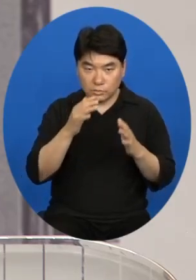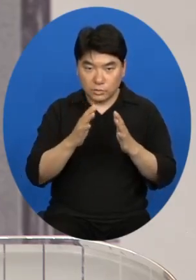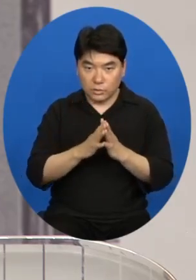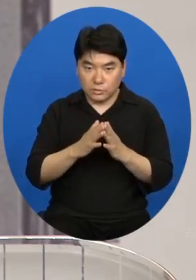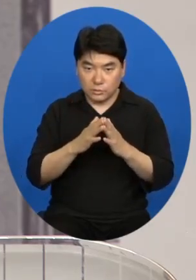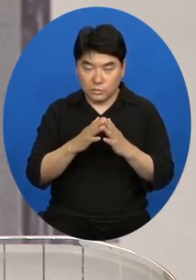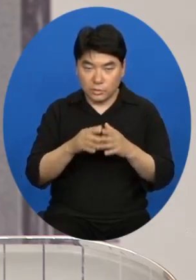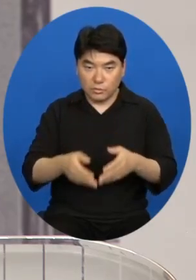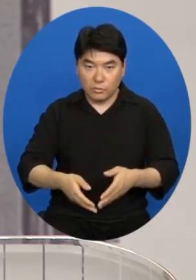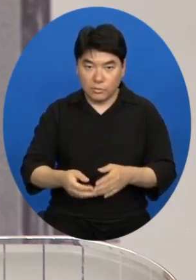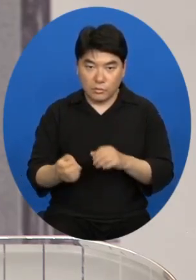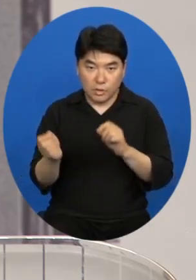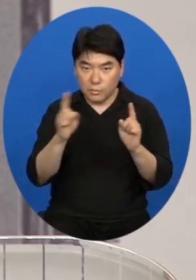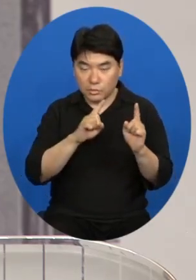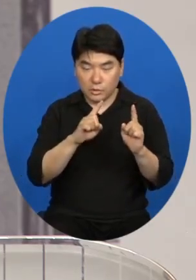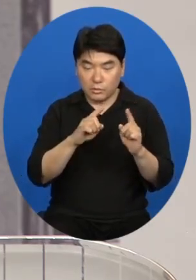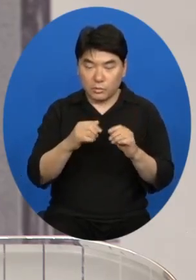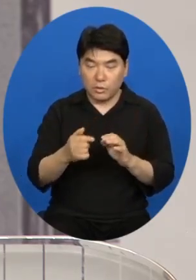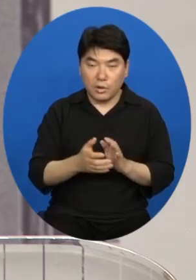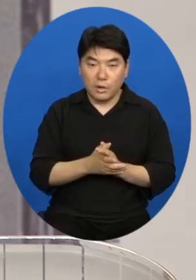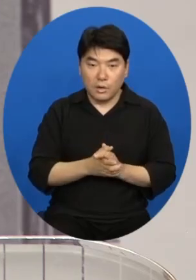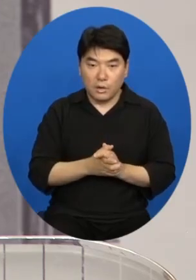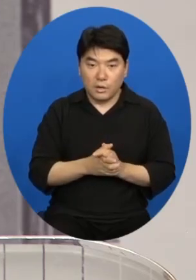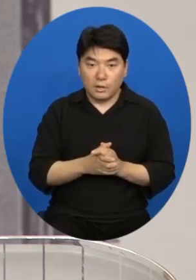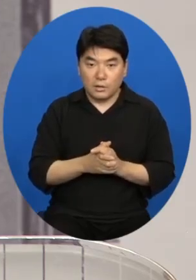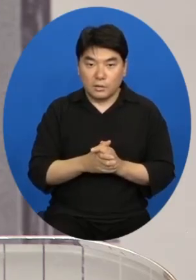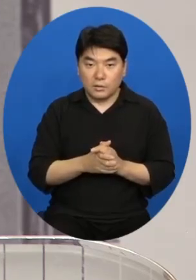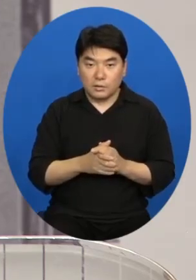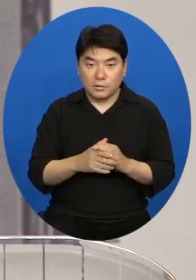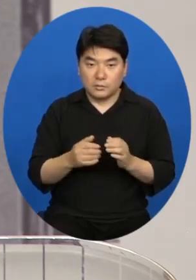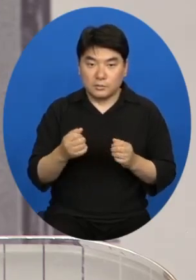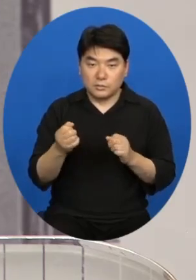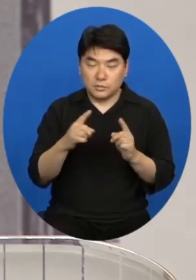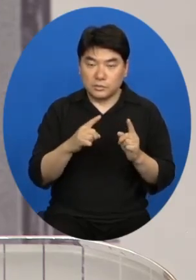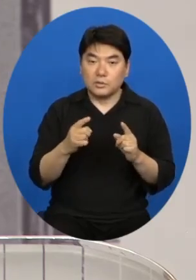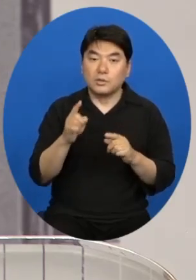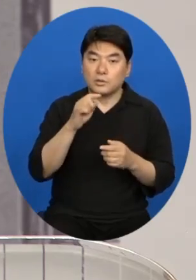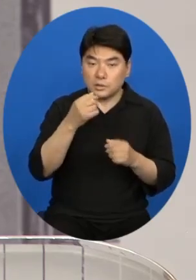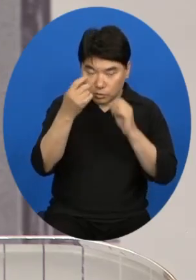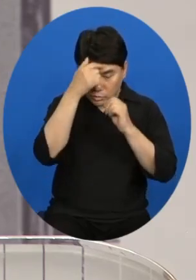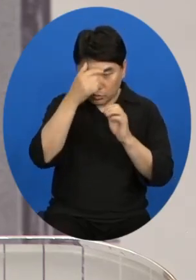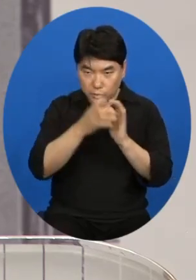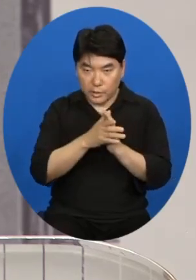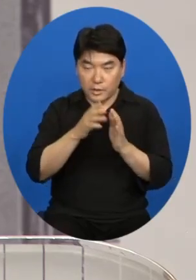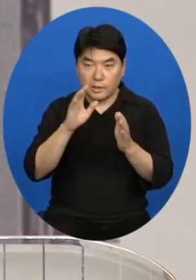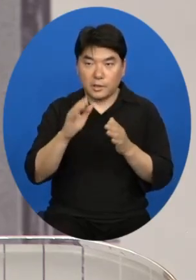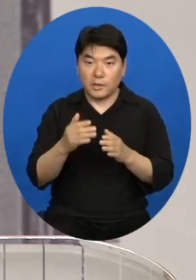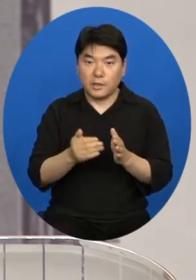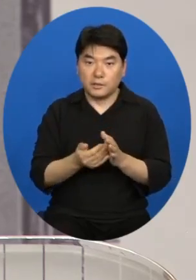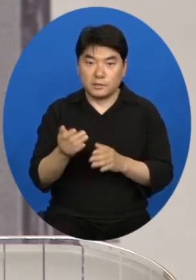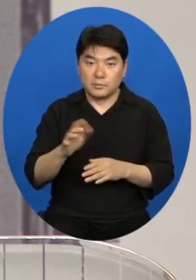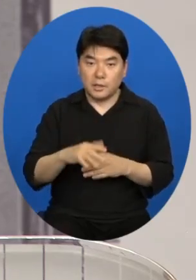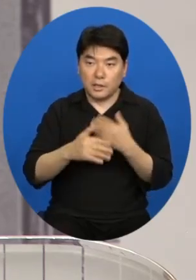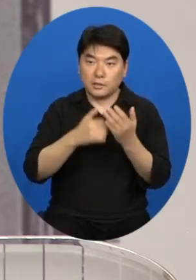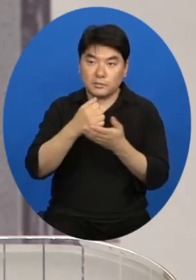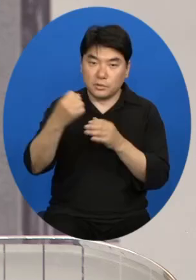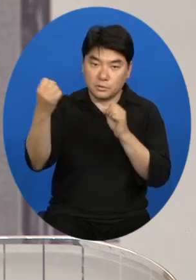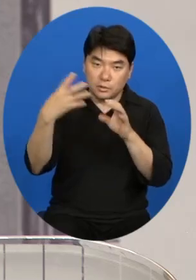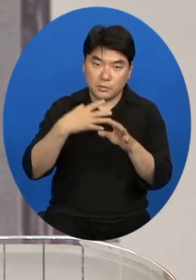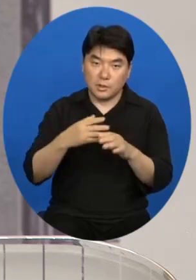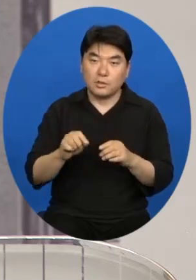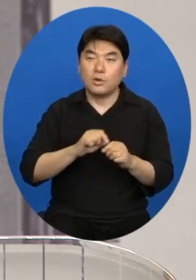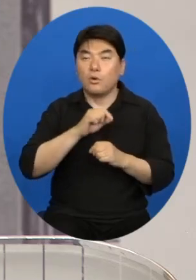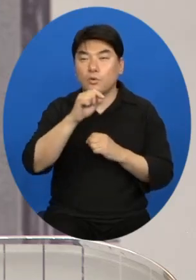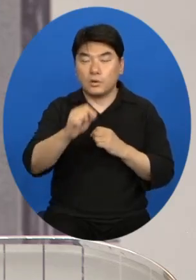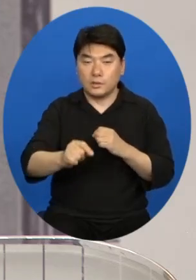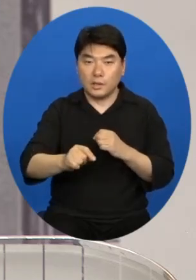일시적으로 용서받는 것을 간구했는데 하나님이 예비하신 응답은 훨씬 더 근본적이고 영원히 용서받으며